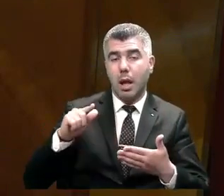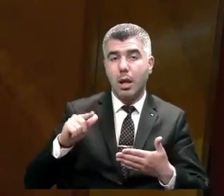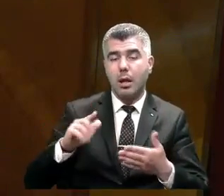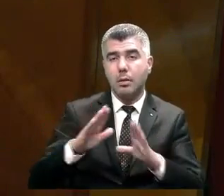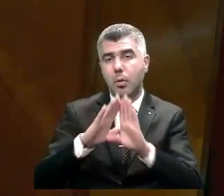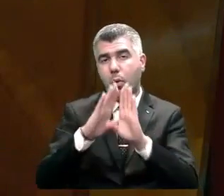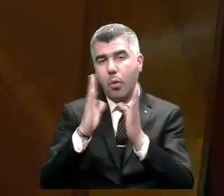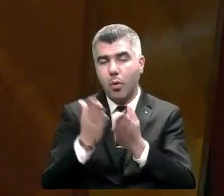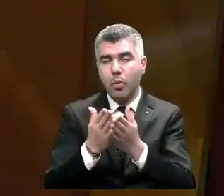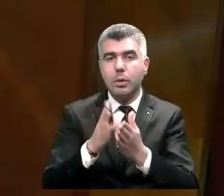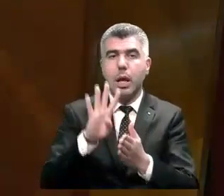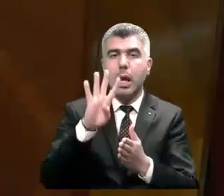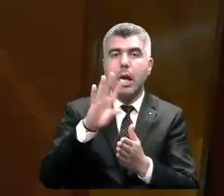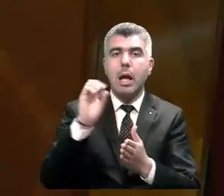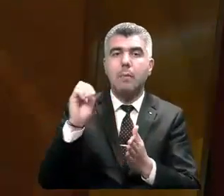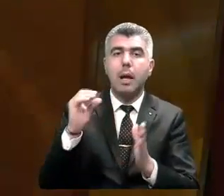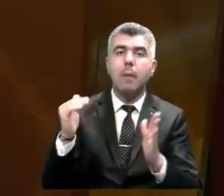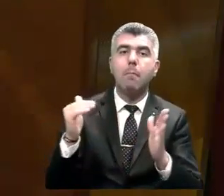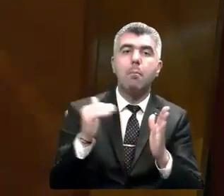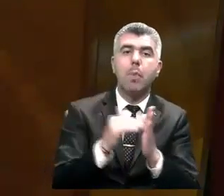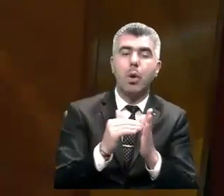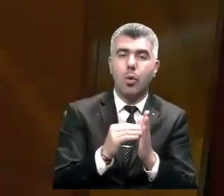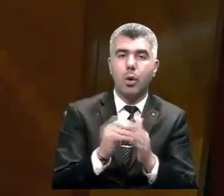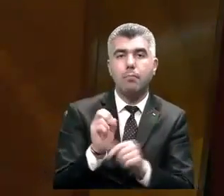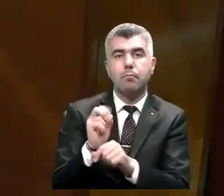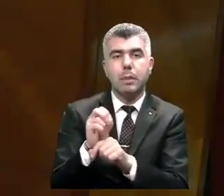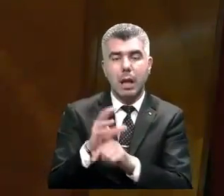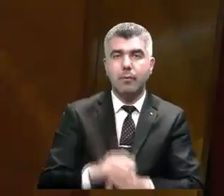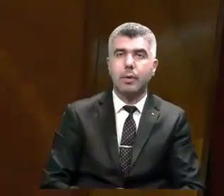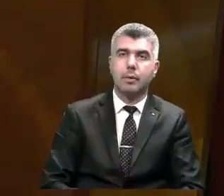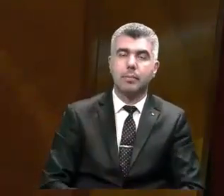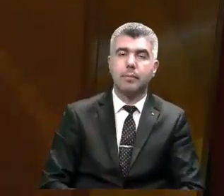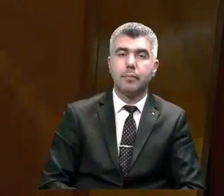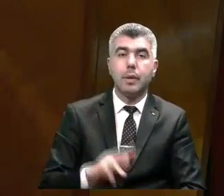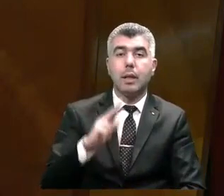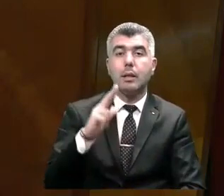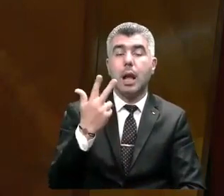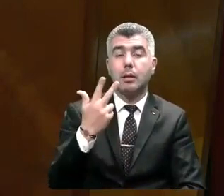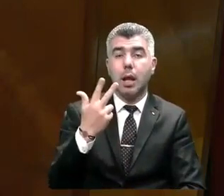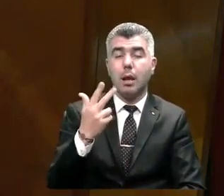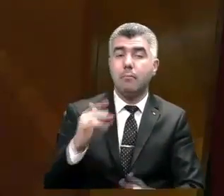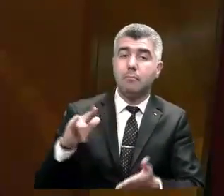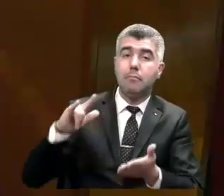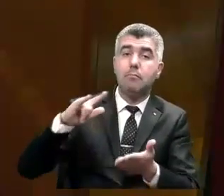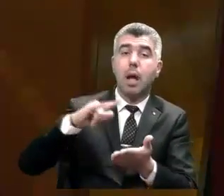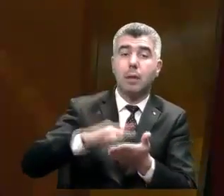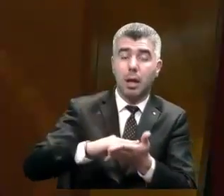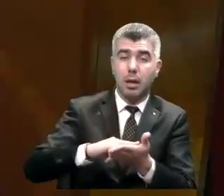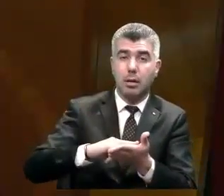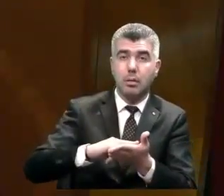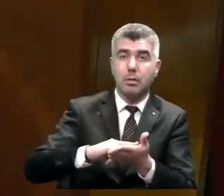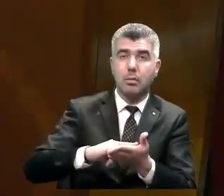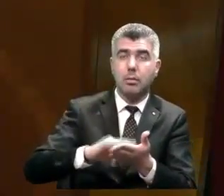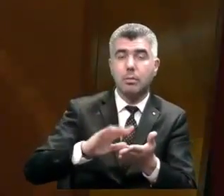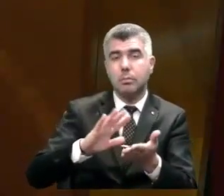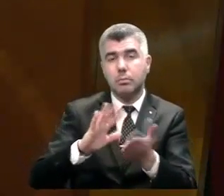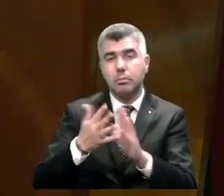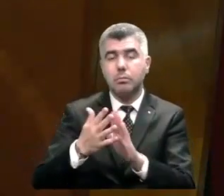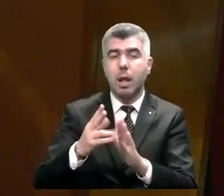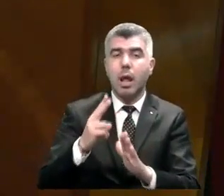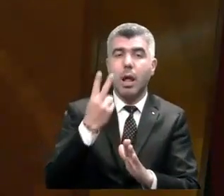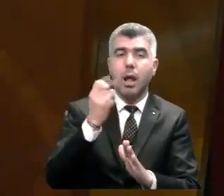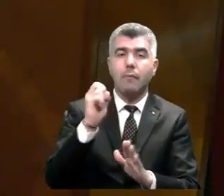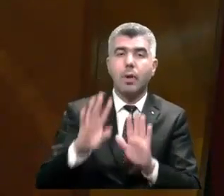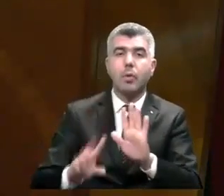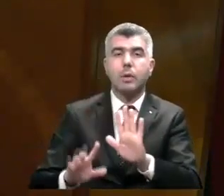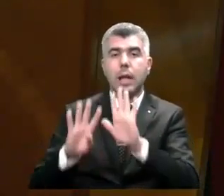إجمالية ديال 40 مليون تقريبا. كاين ثلاثة ديال المطارات اللي كانوا وصلوا للطاقة الاستيعابية ديالهم في سنة